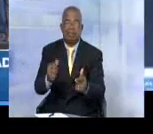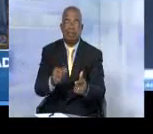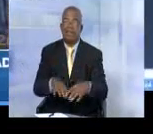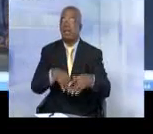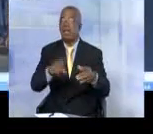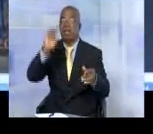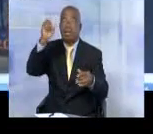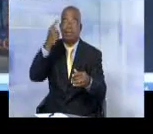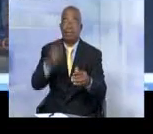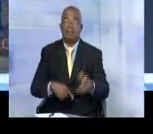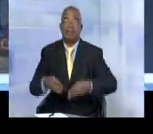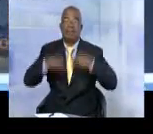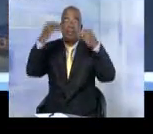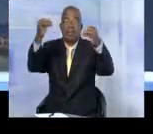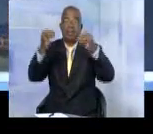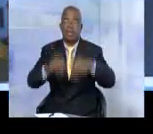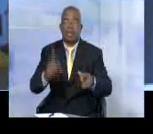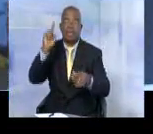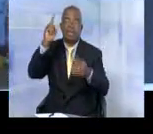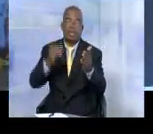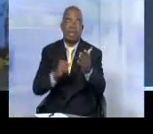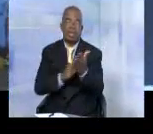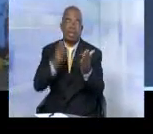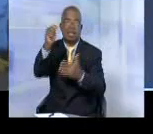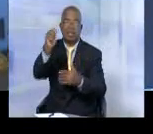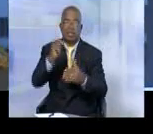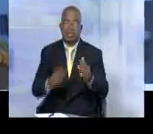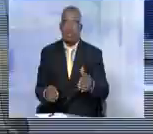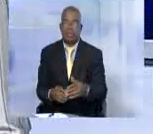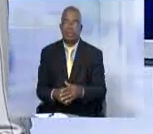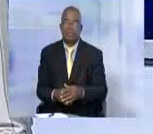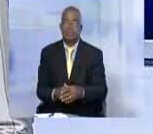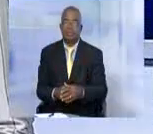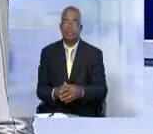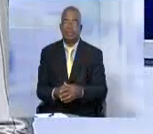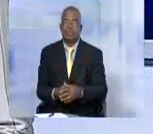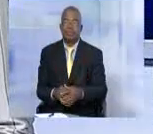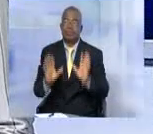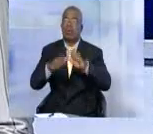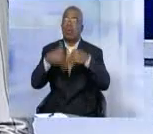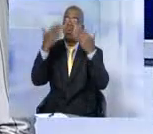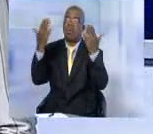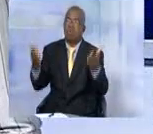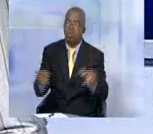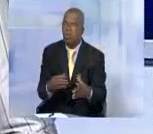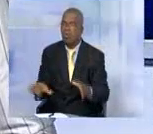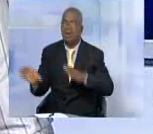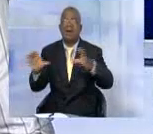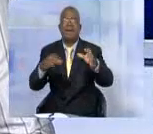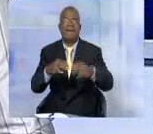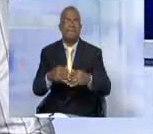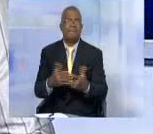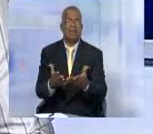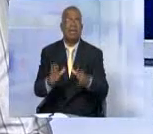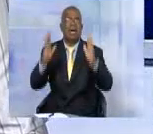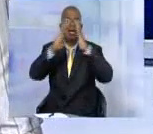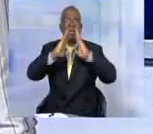2014, permettront de soulager un tant soit peu les populations. Comment évolue le processus de paix